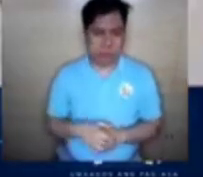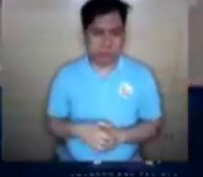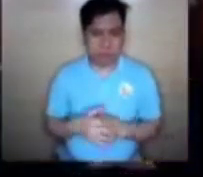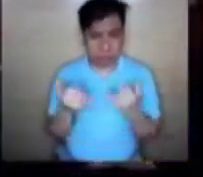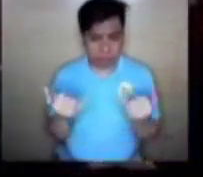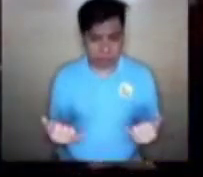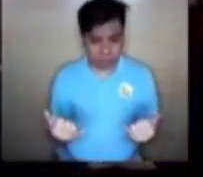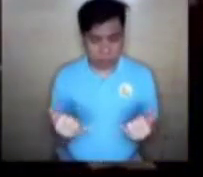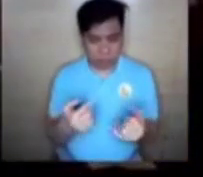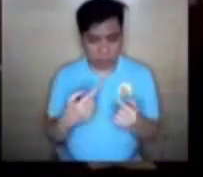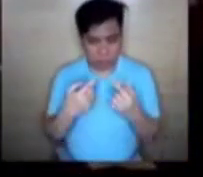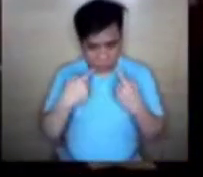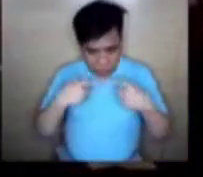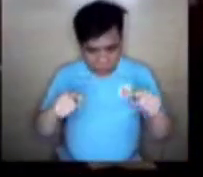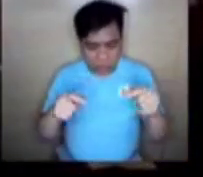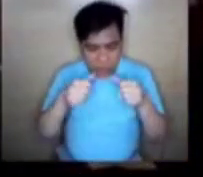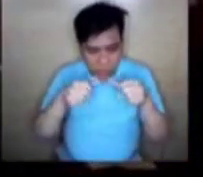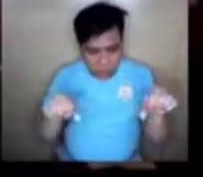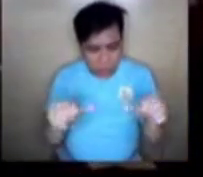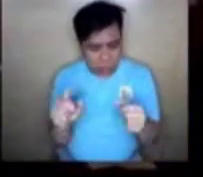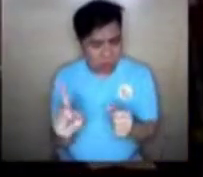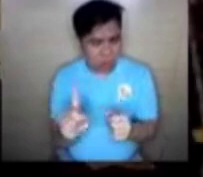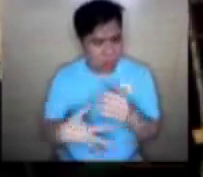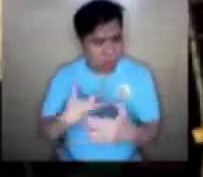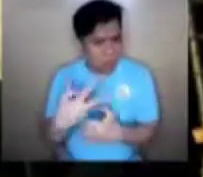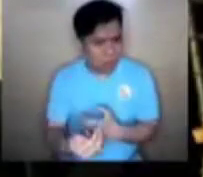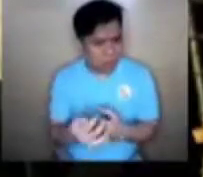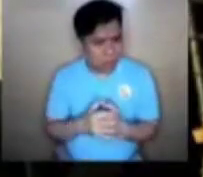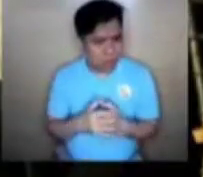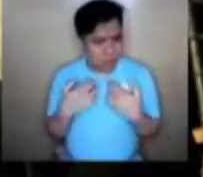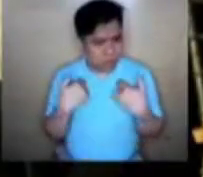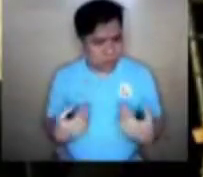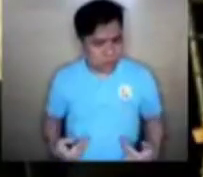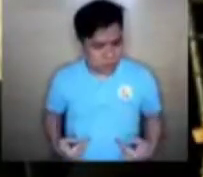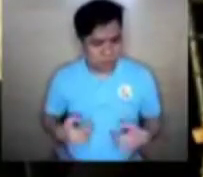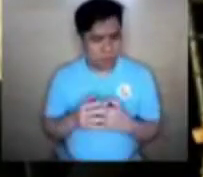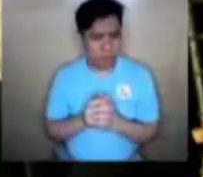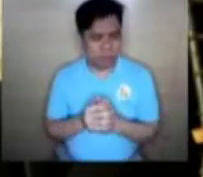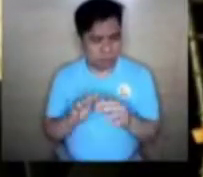Kamakailan inilunsad din natin ang programang malusog na batang Pasigenyo.